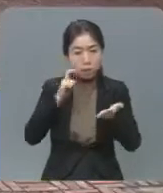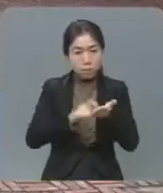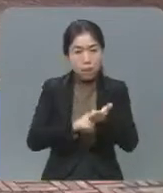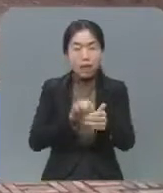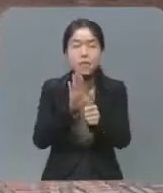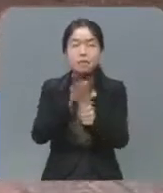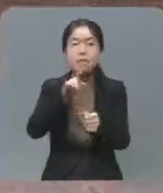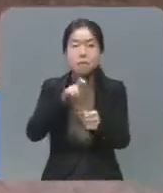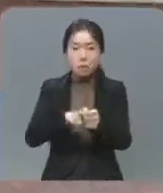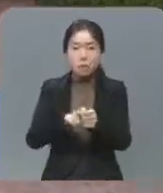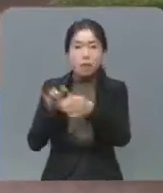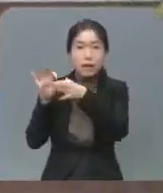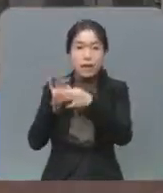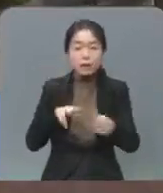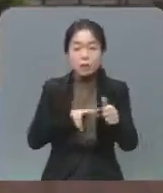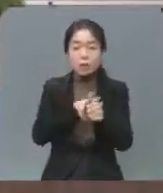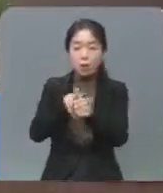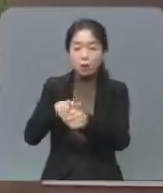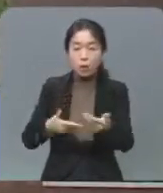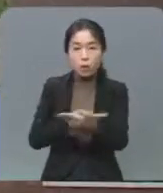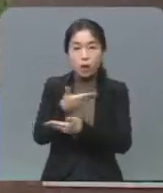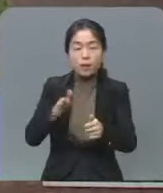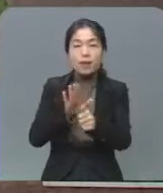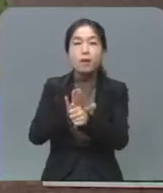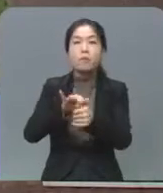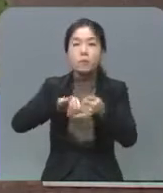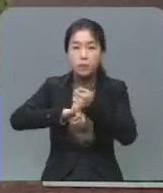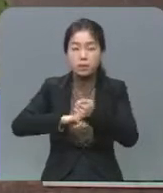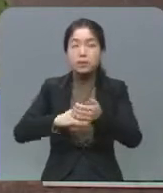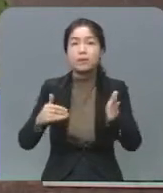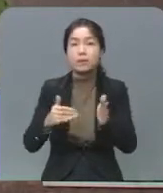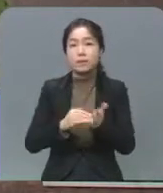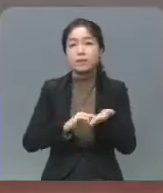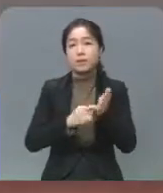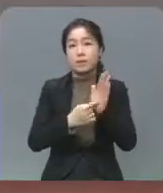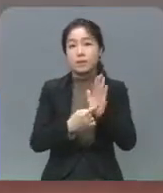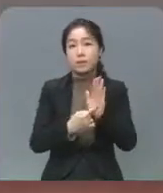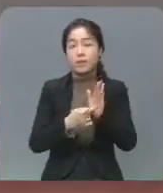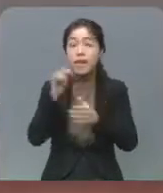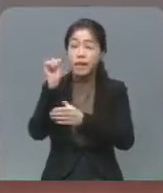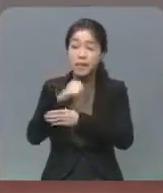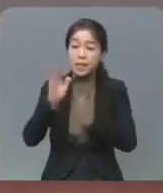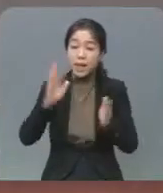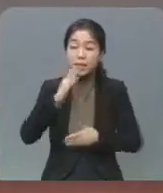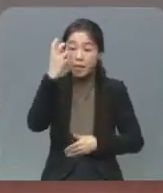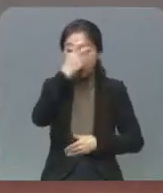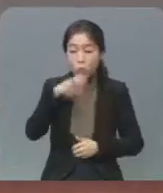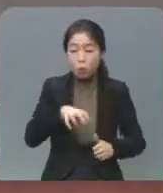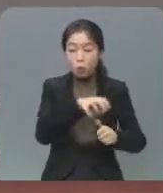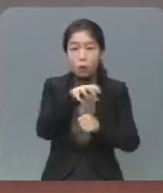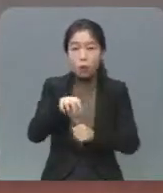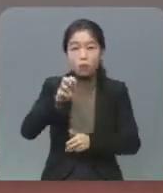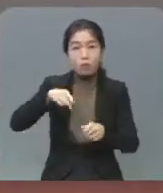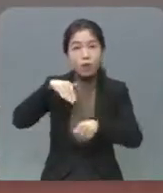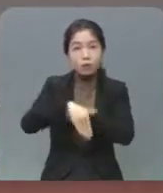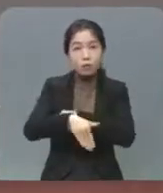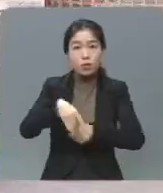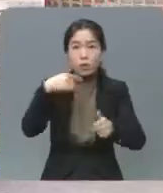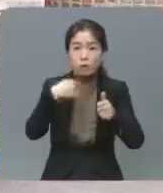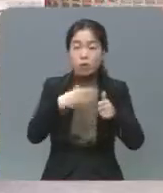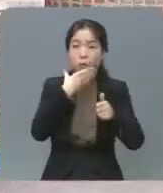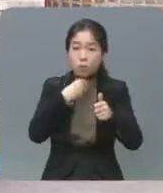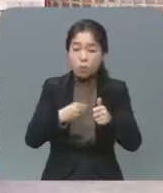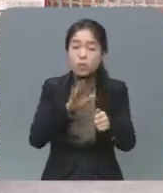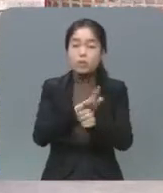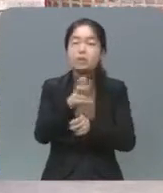통합지원하기 위해 지속해서 정보를 공유하는 등 협력하기로 했다고 밝혔습니다. 끄덕끄덕 학생보호망은 광주형